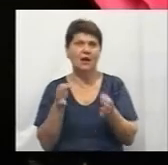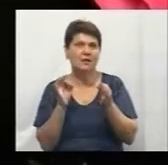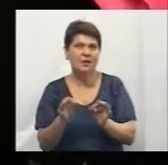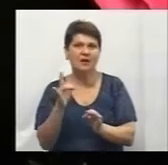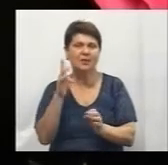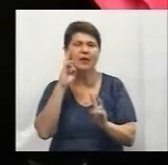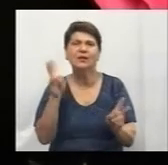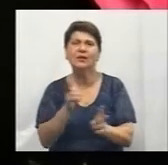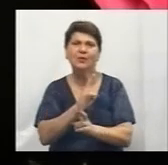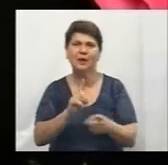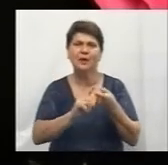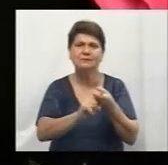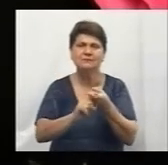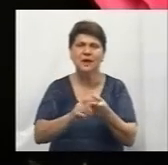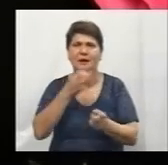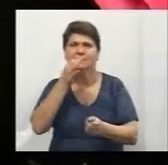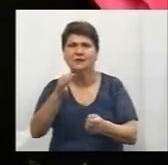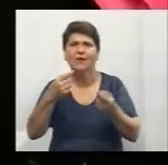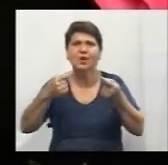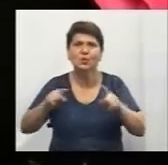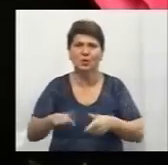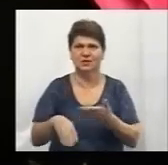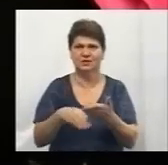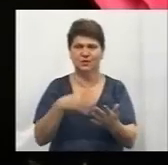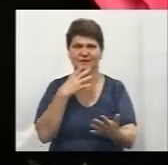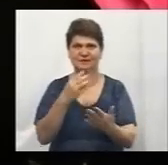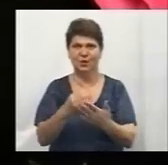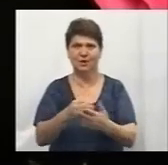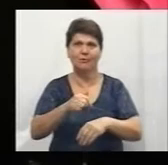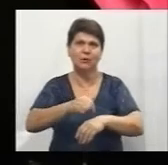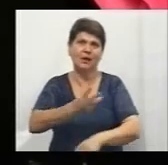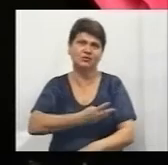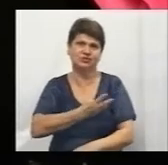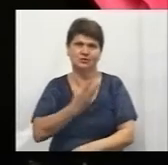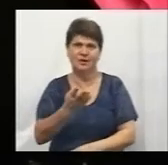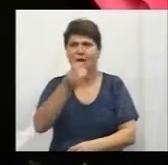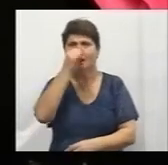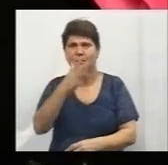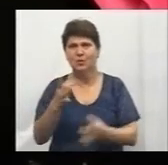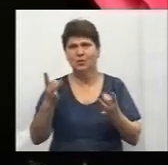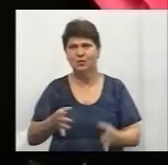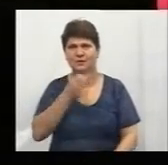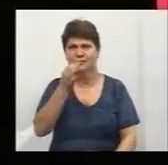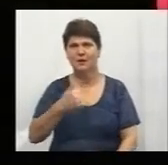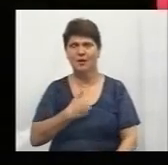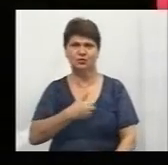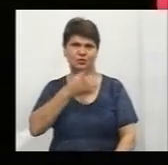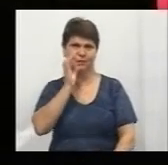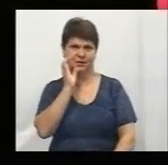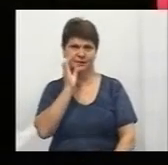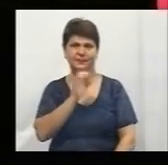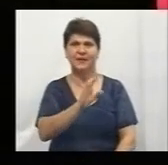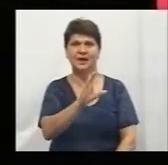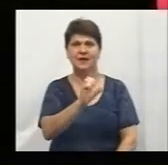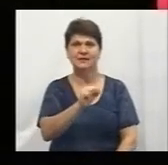вміє комунікувати, вона не може висловити іншим способом свої бажання. Наприклад, вона не може елементарно сказати, що я хочу пити. Самойленко